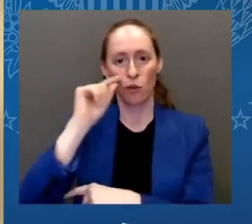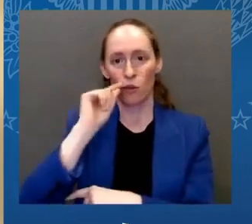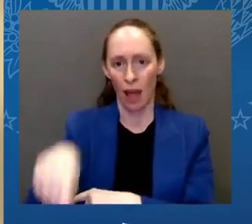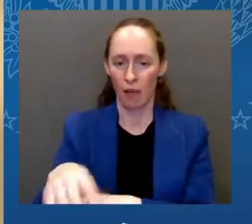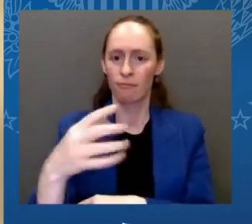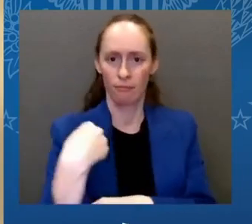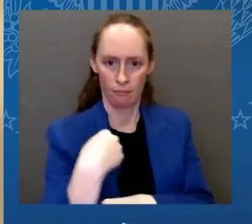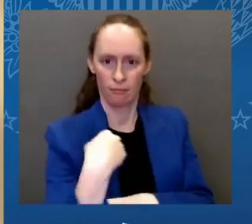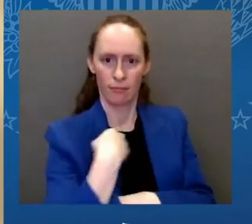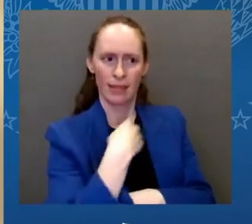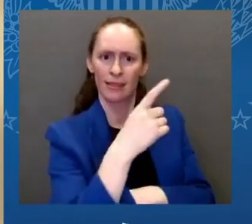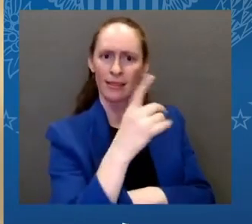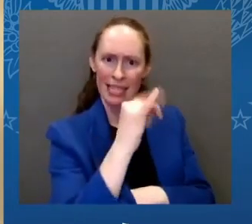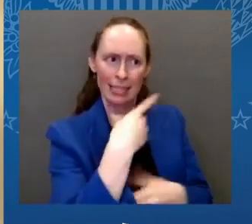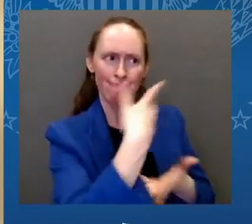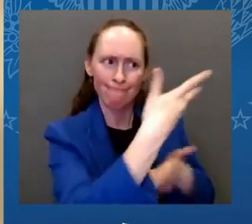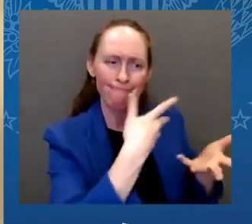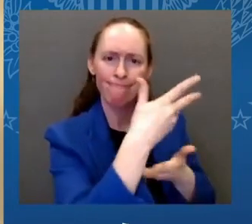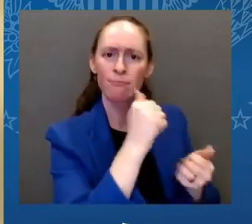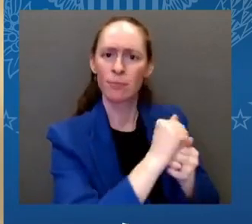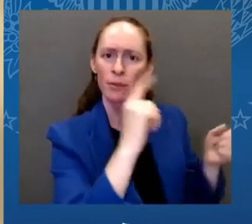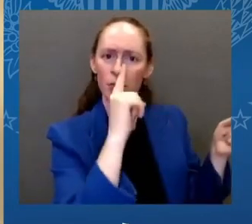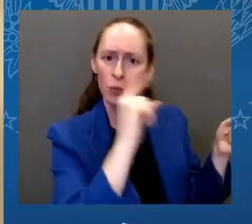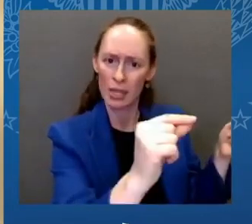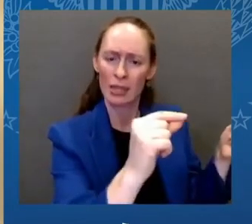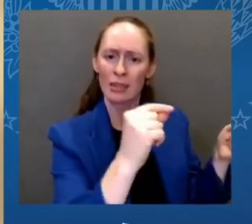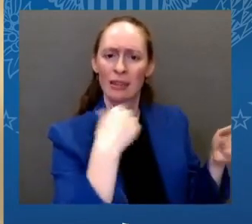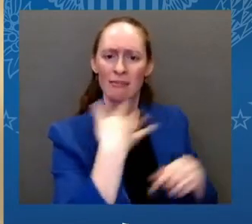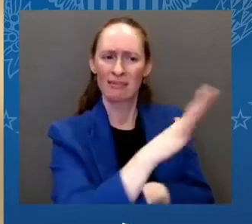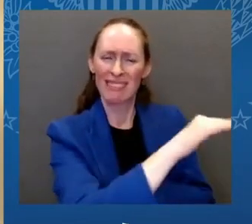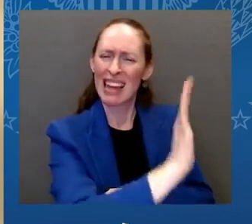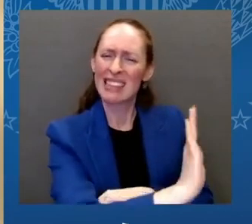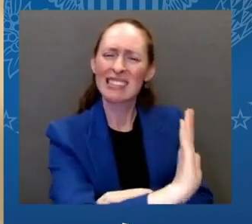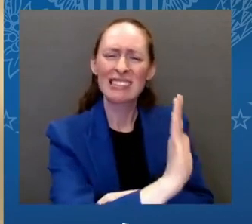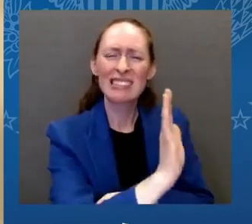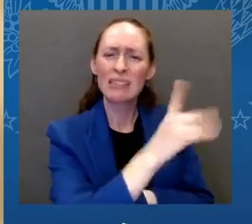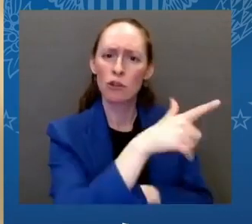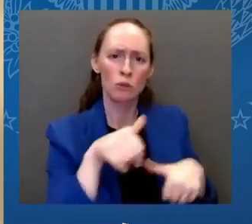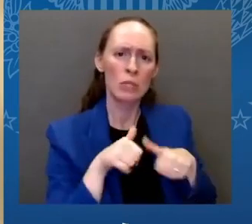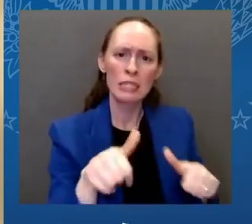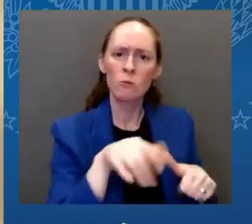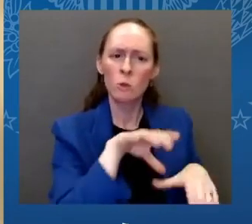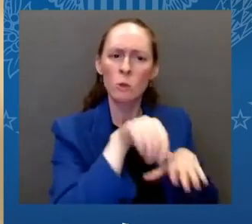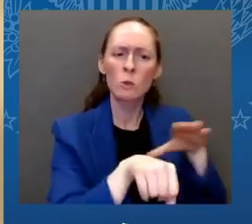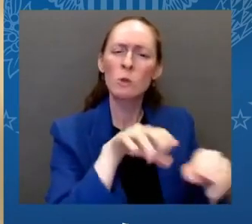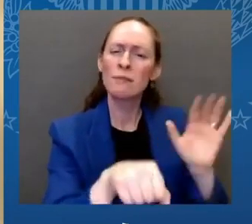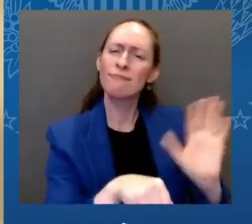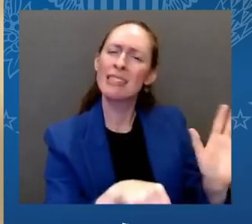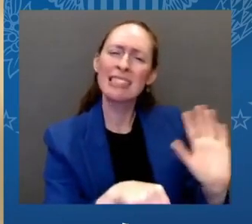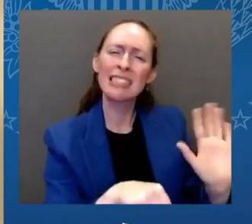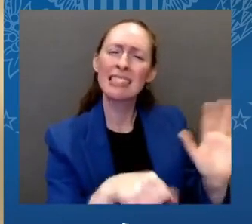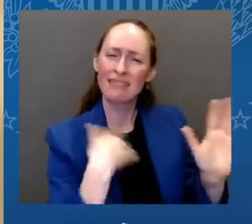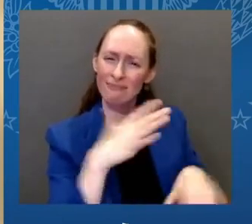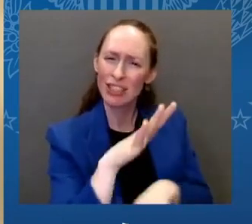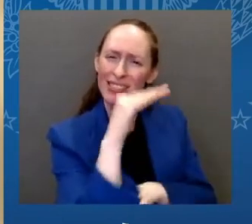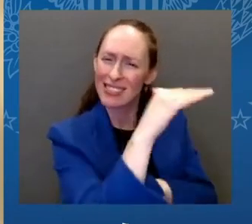вторгнення. Щоб зупинити агресію, щоб відновити нашу територіальну цілісність, щоб знайти дипломатичне порозуміння.